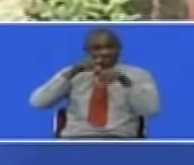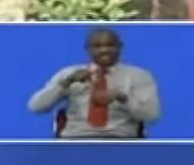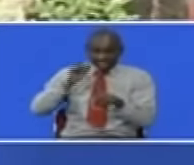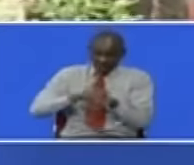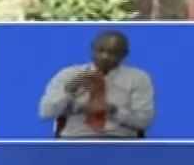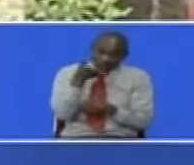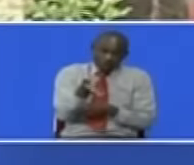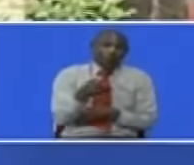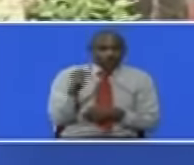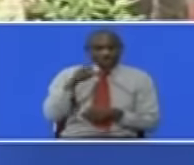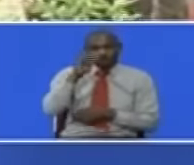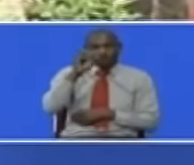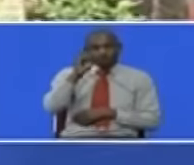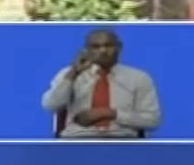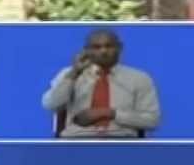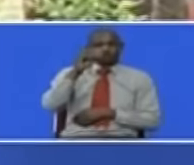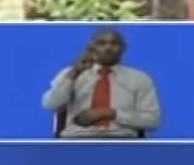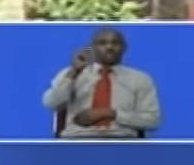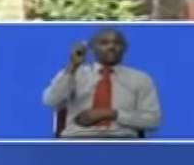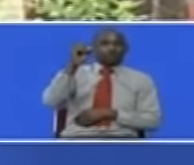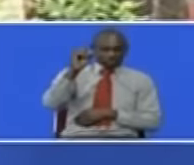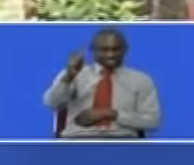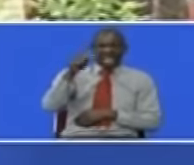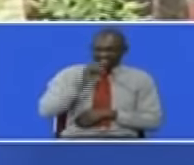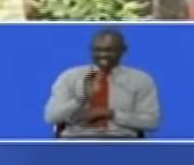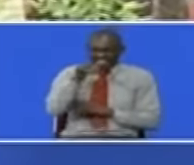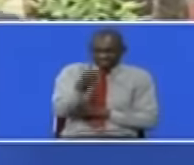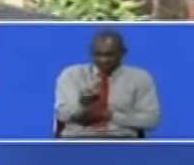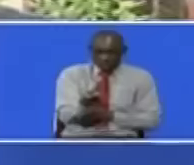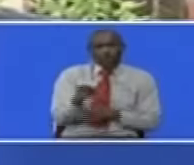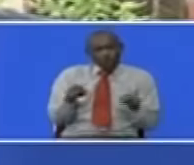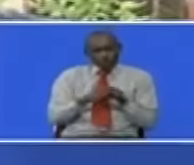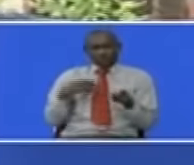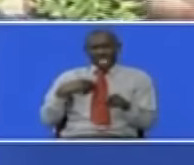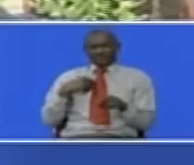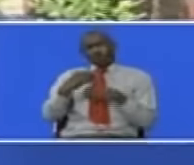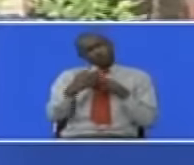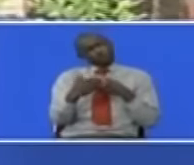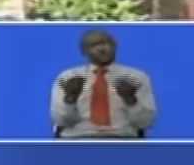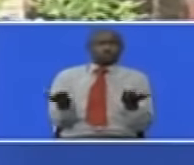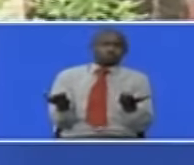before you get to Mosoriot, there is a small hill there. And also there's almost